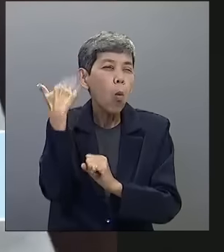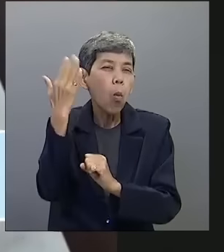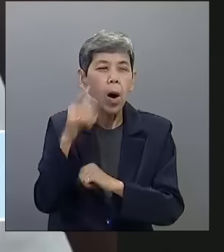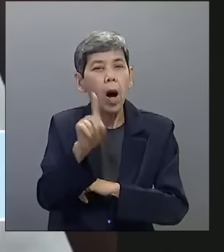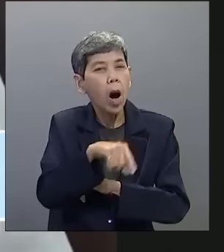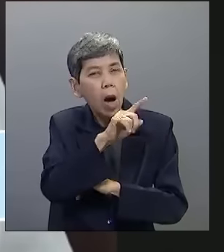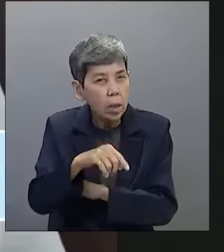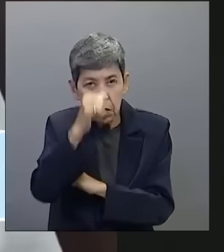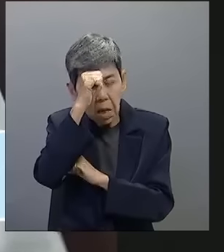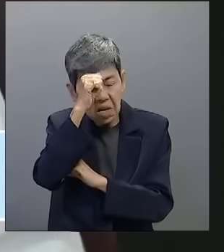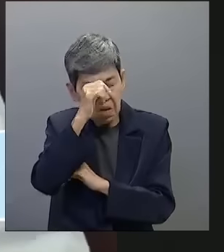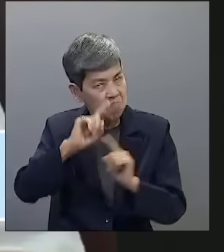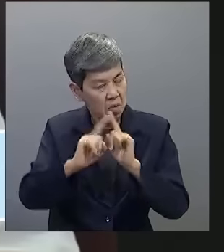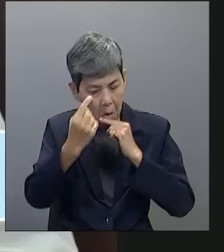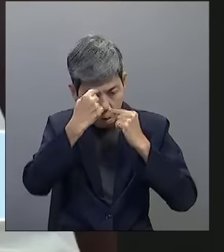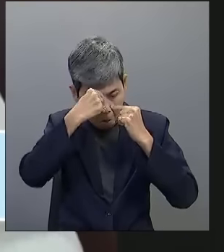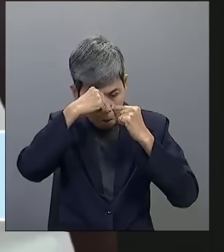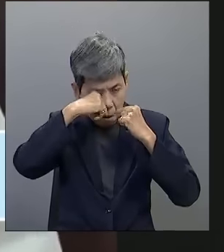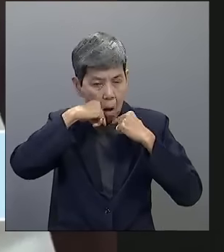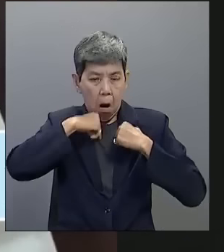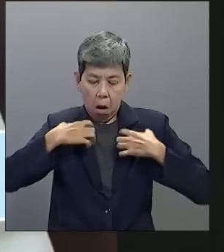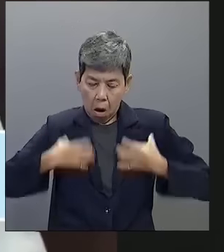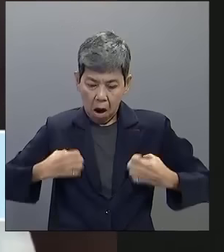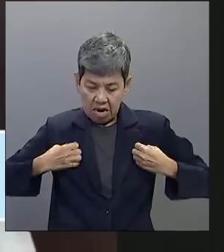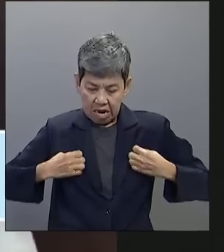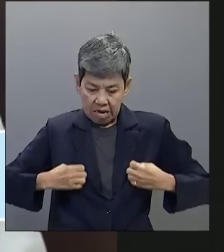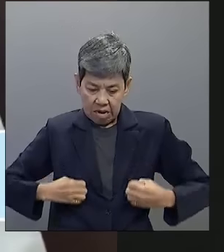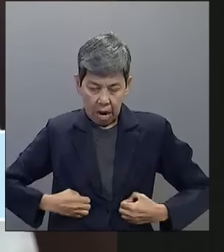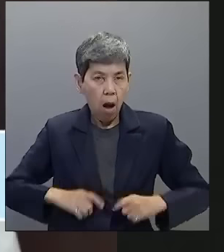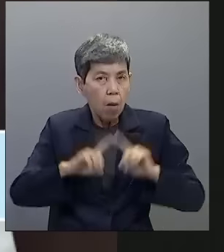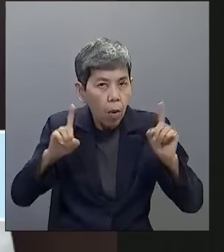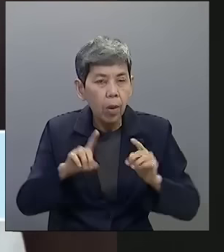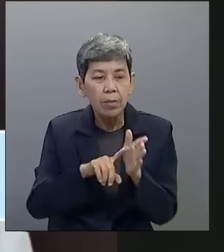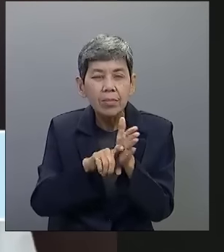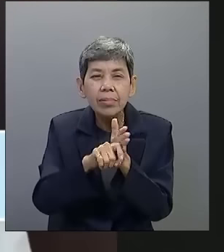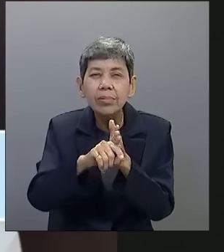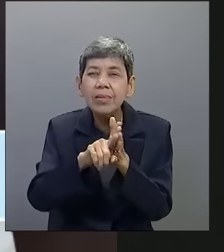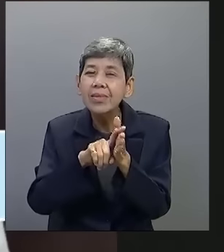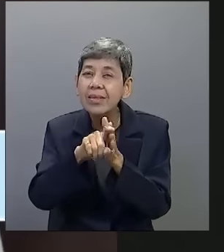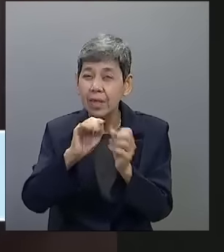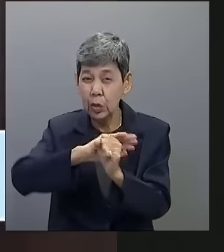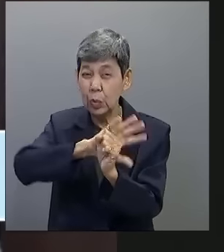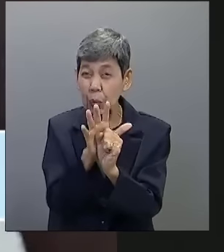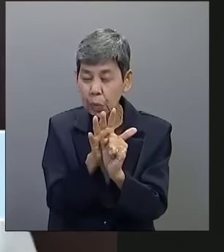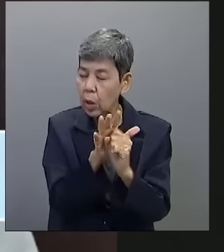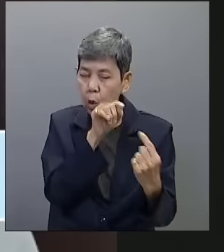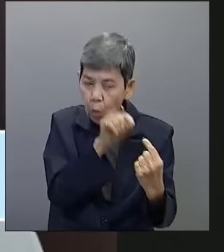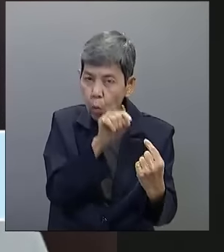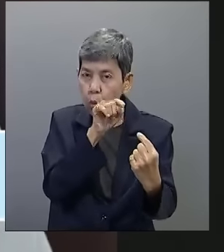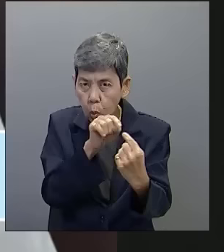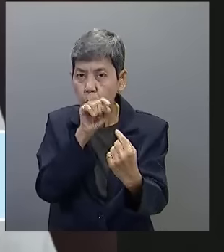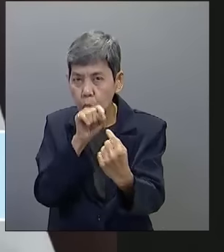ไม่เป็นแบบนี้ครับเพราะฉะนั้นตอนนี้เราเริ่มจะมองเห็นแล้วว่าไวรัสแต่ละสายพันธุ์ก็จะมีอาการเฉพาะของเขานะ